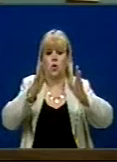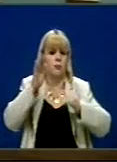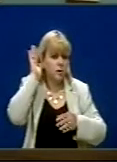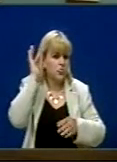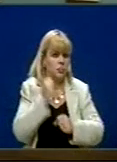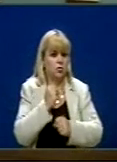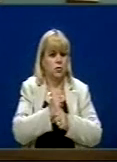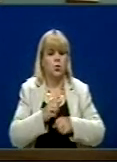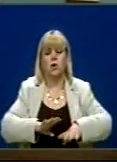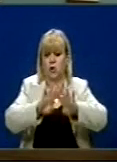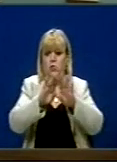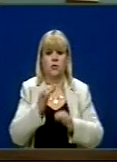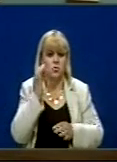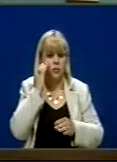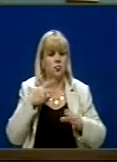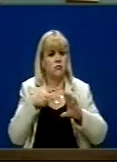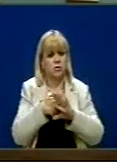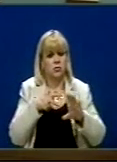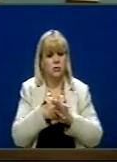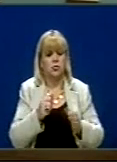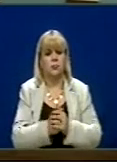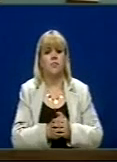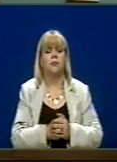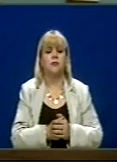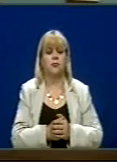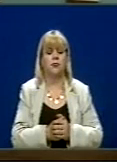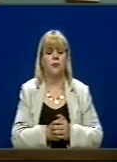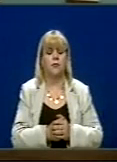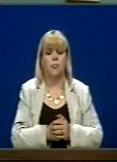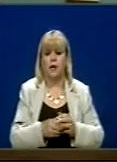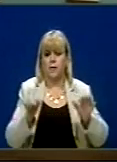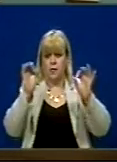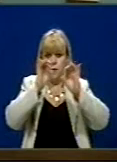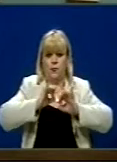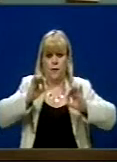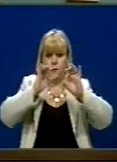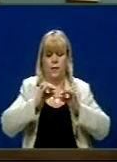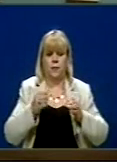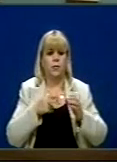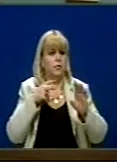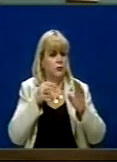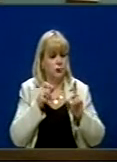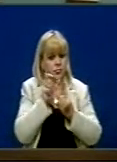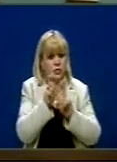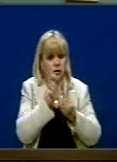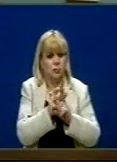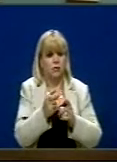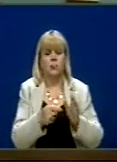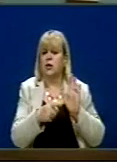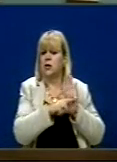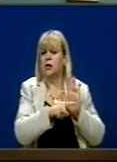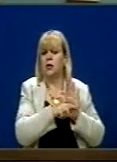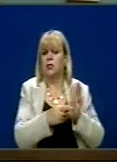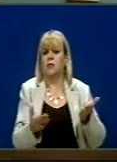e Infrastrukturës, që në fund të ditës pengohet Ministria e Infrastrukturës në zbatimin e projekteve, të mos ketë asnjë lloj ndikimi në kuptimin negativ,